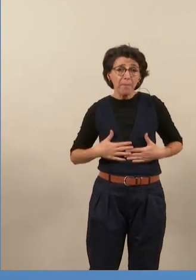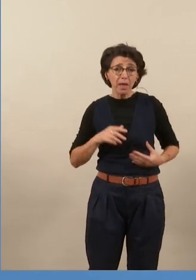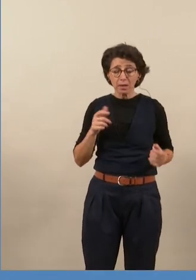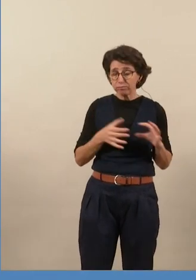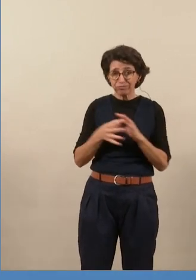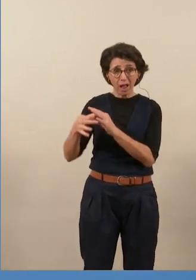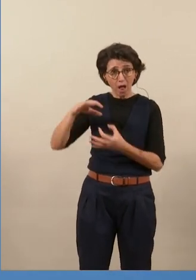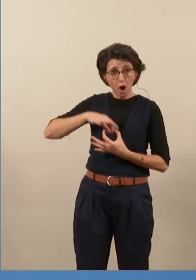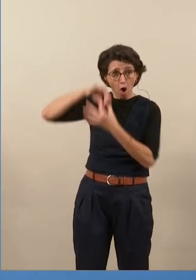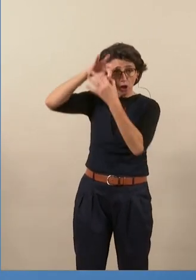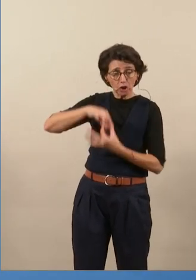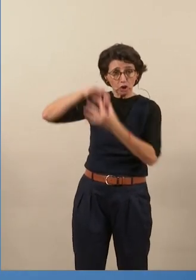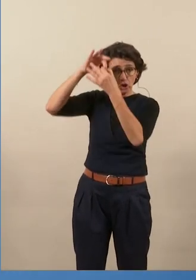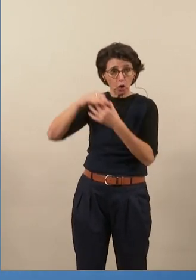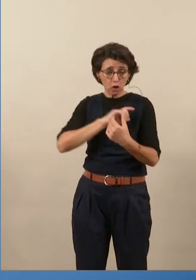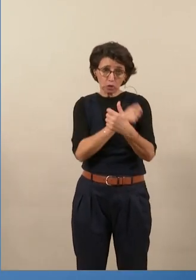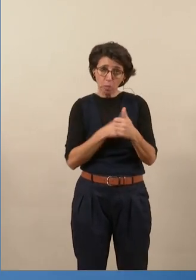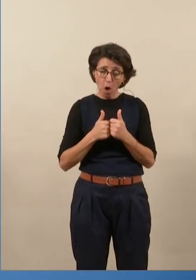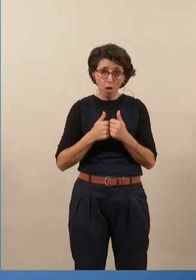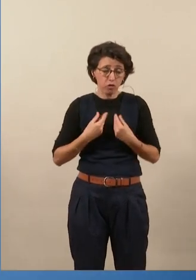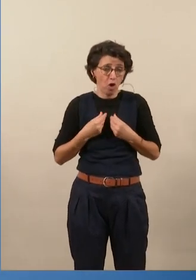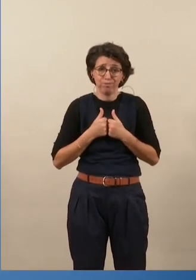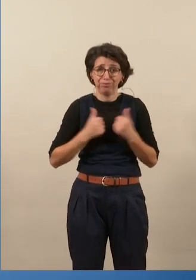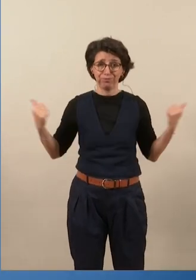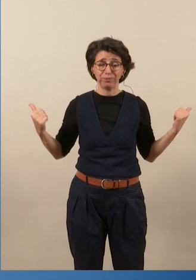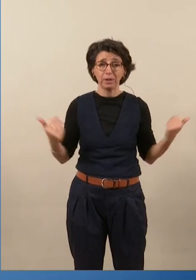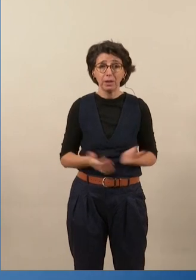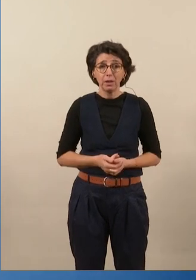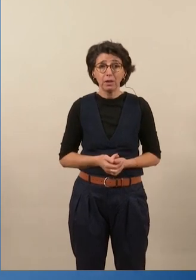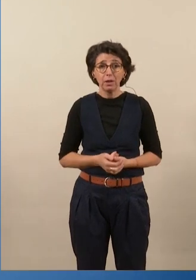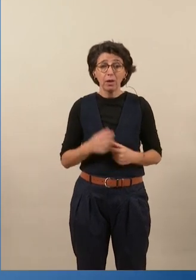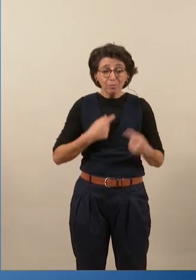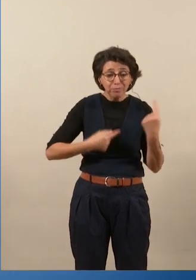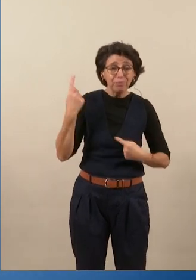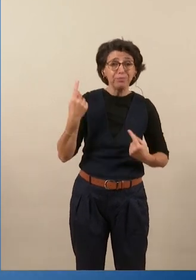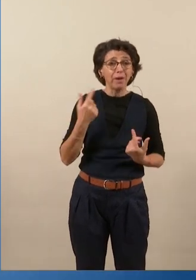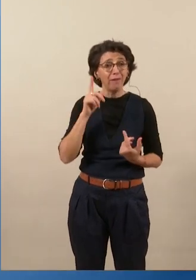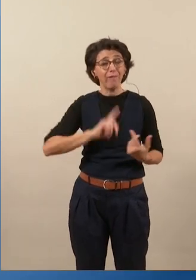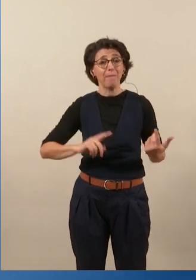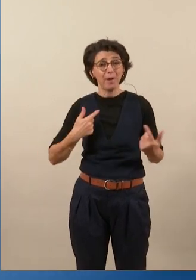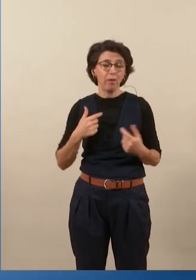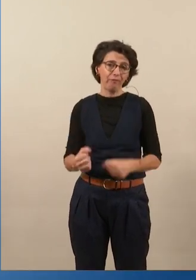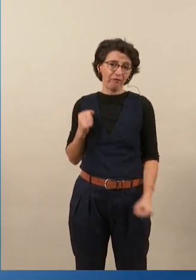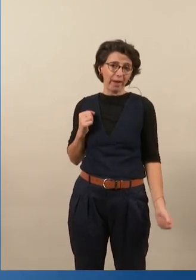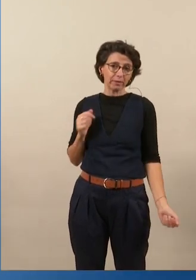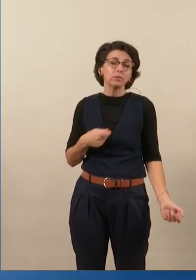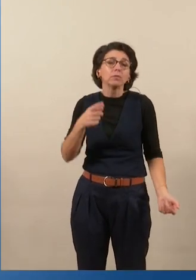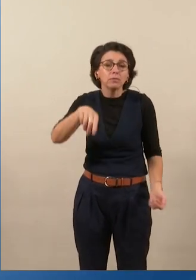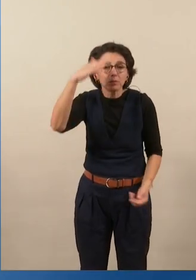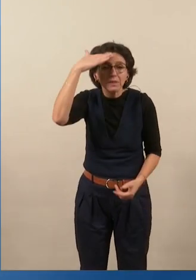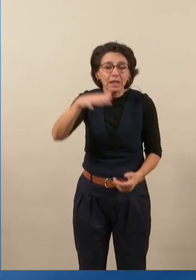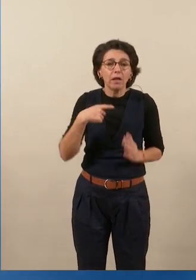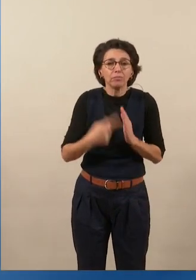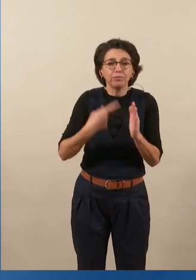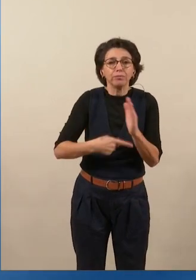toute activité sportive il est un frein à l'émancipation des femmes je vais pas vous refaire le couplet sur le